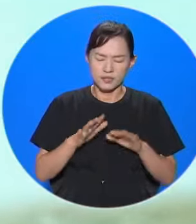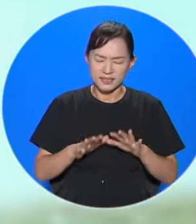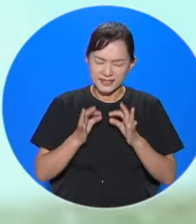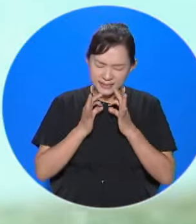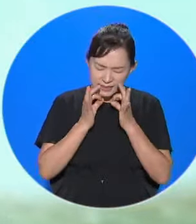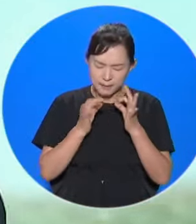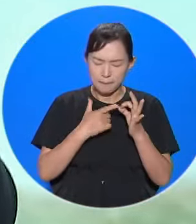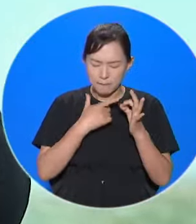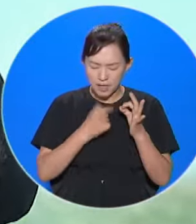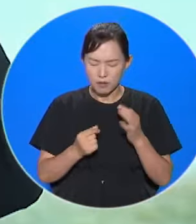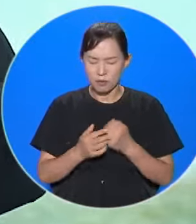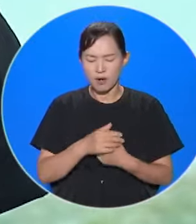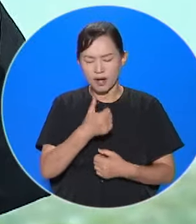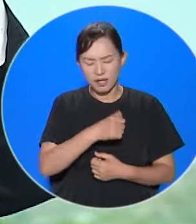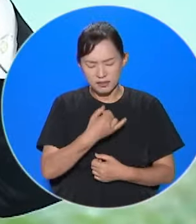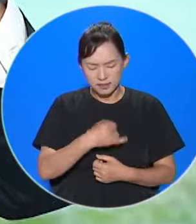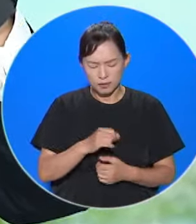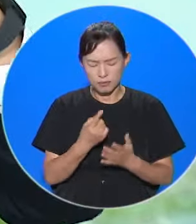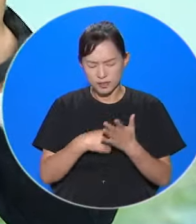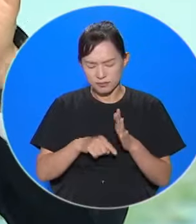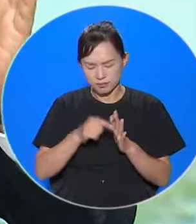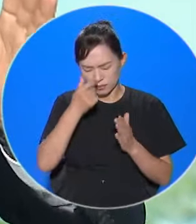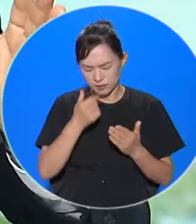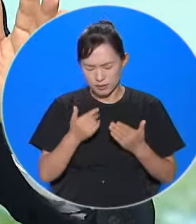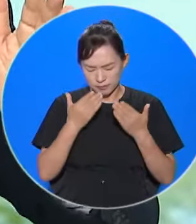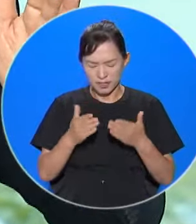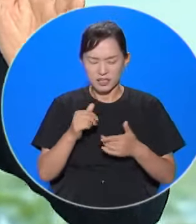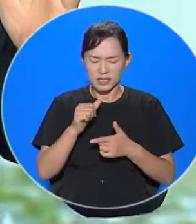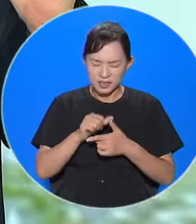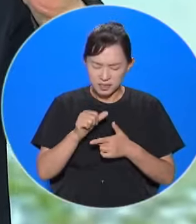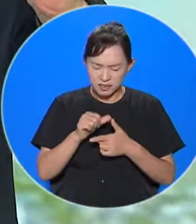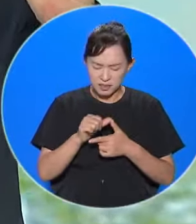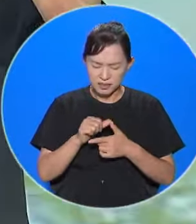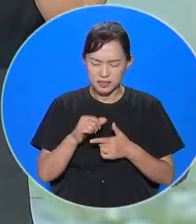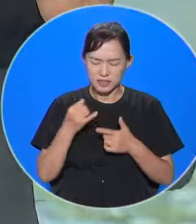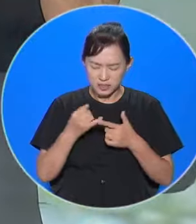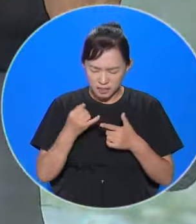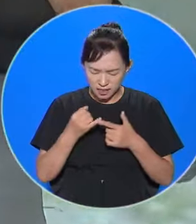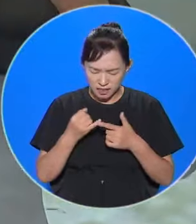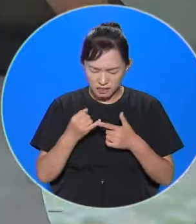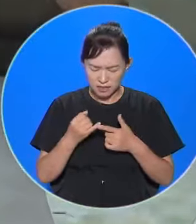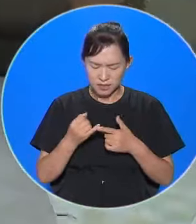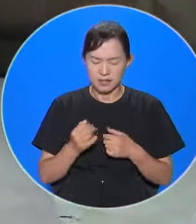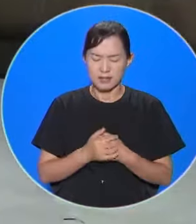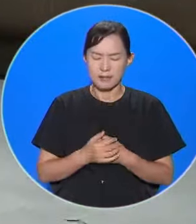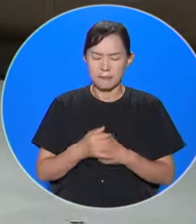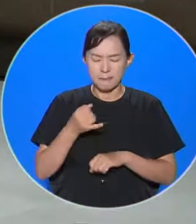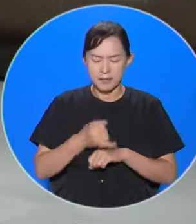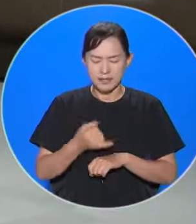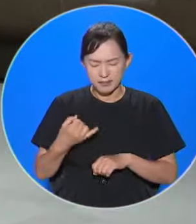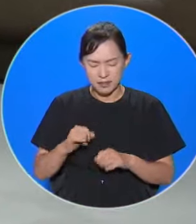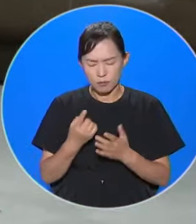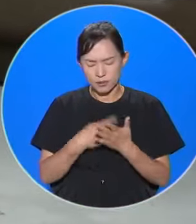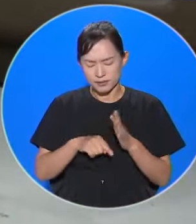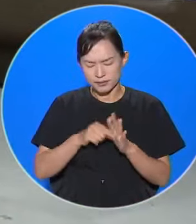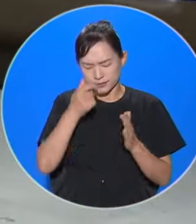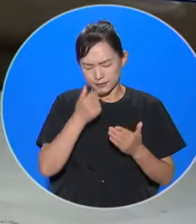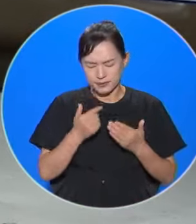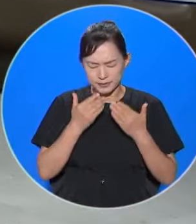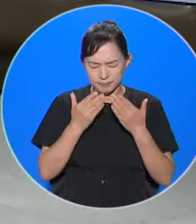간절히 기도하기는 우리 자녀들을 위해 기도합니다. 특별히 큰아들 또 큰딸 하나님 우리 막내딸을 위하여